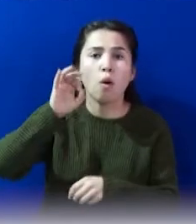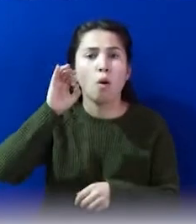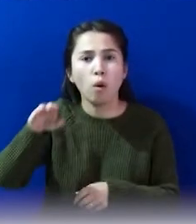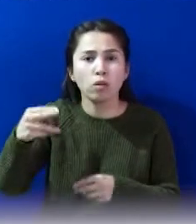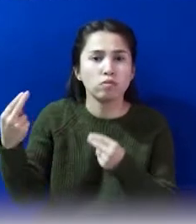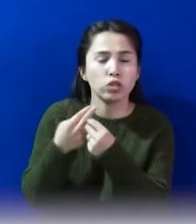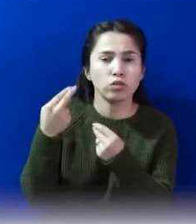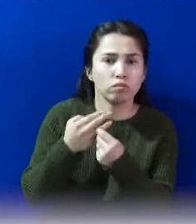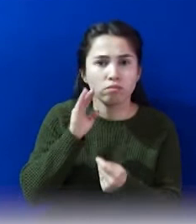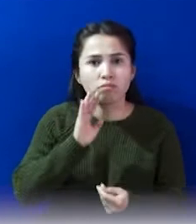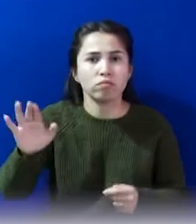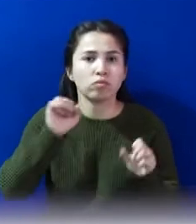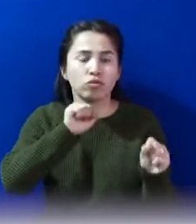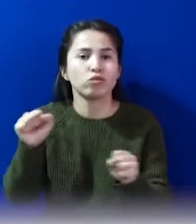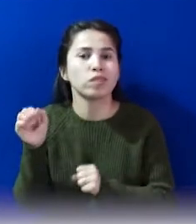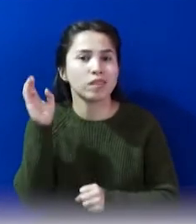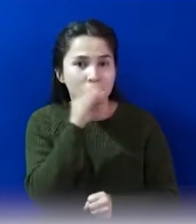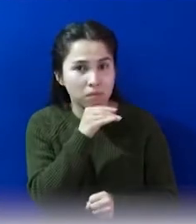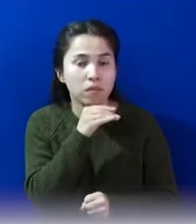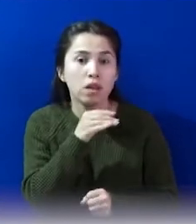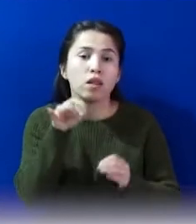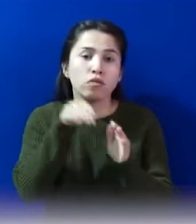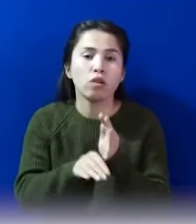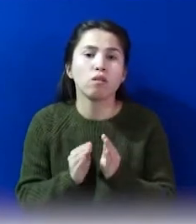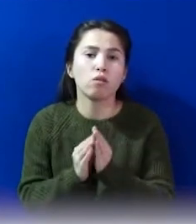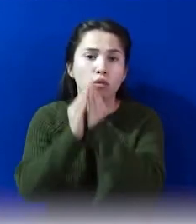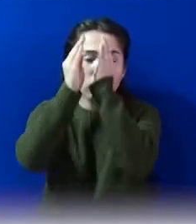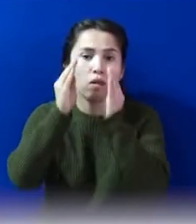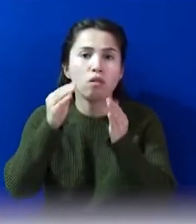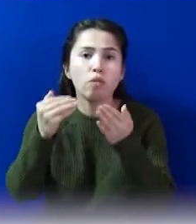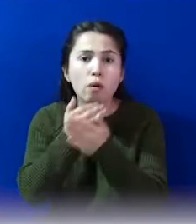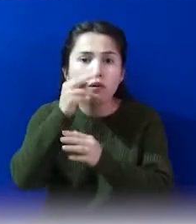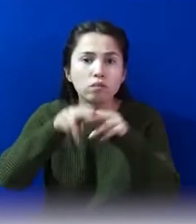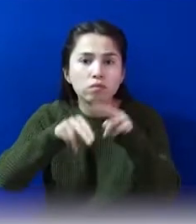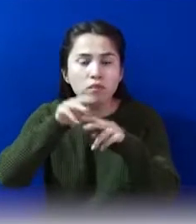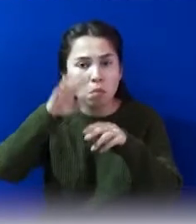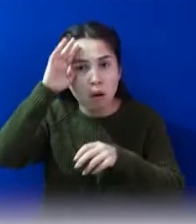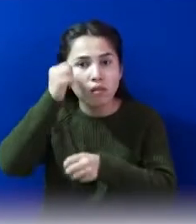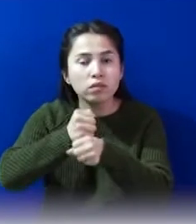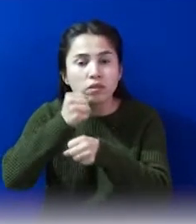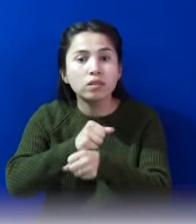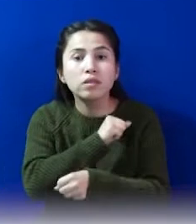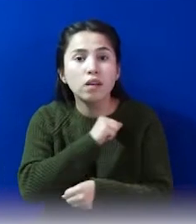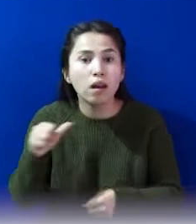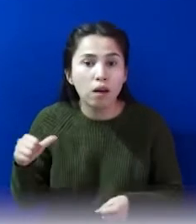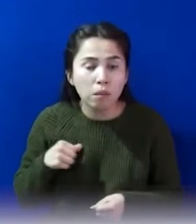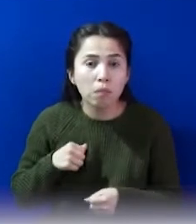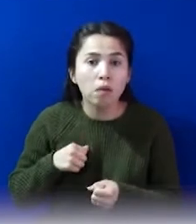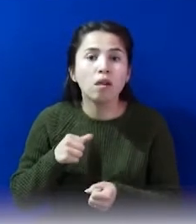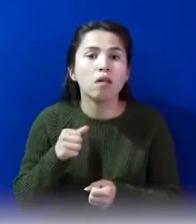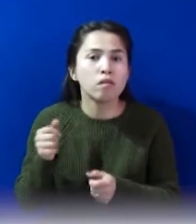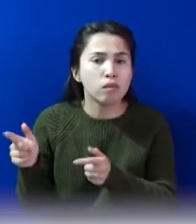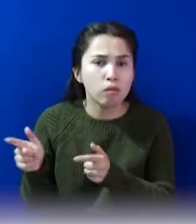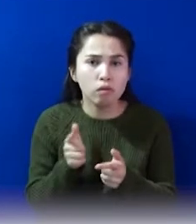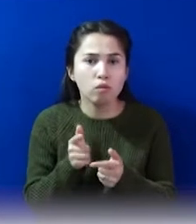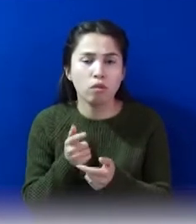проведенной работе за 9 месяцев текущего года. Одним из первых поднятых вопросов касался долгостроя общеобразовательных